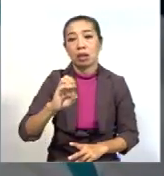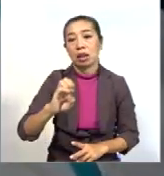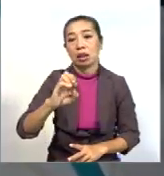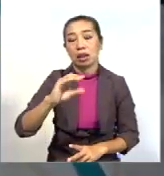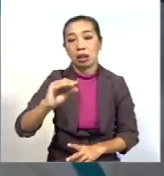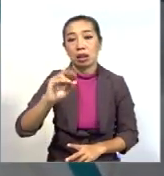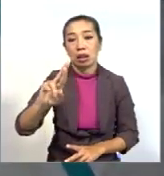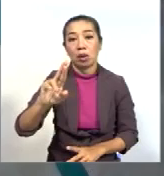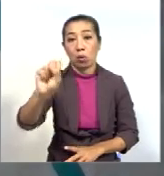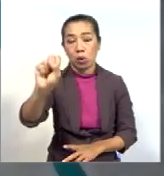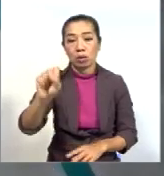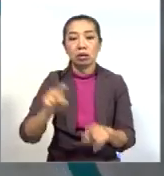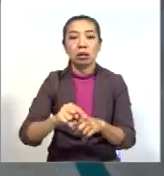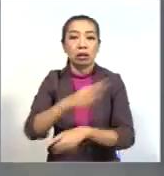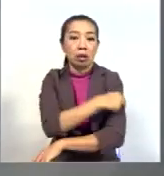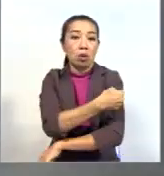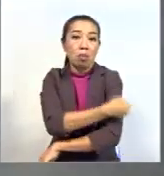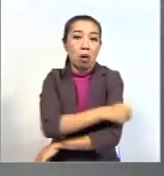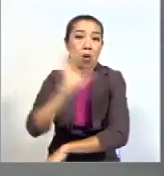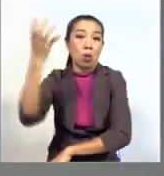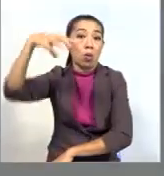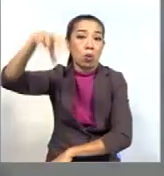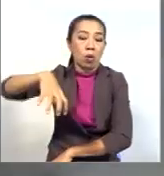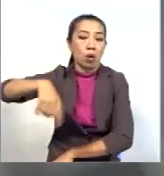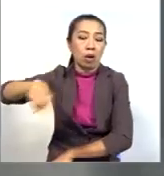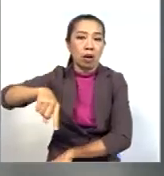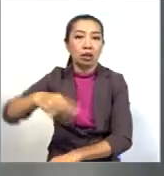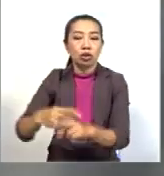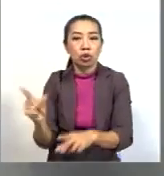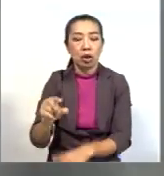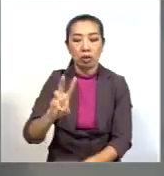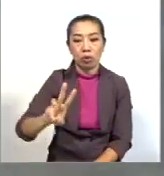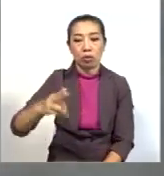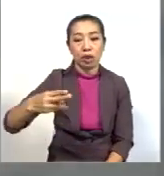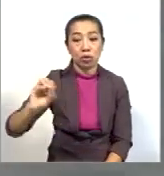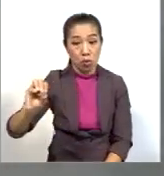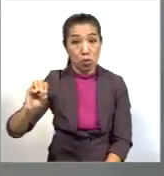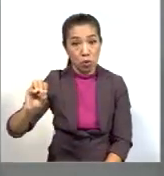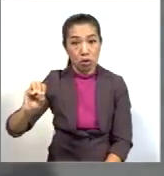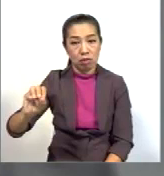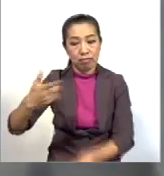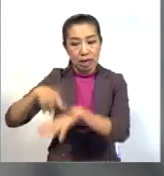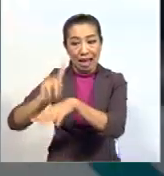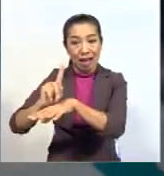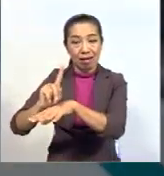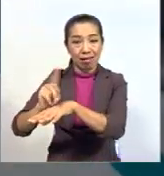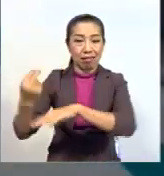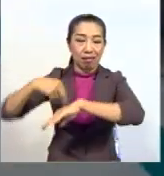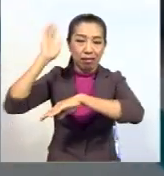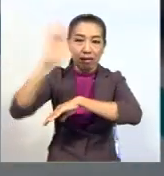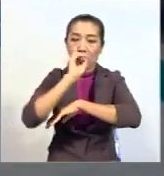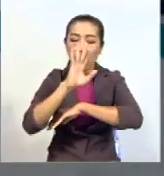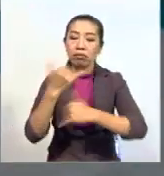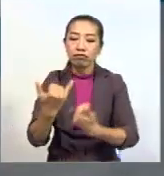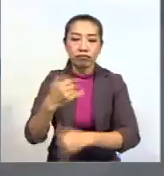ริสเยซุสผู้อำนวยการองค์การอนามัยโลกหรือว่า WHO แถลงเมื่อวานนี้นะคะว่าองค์การอนามัยโลก